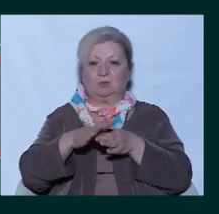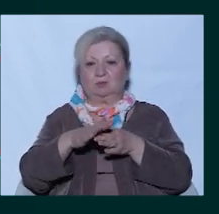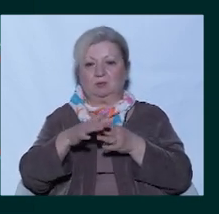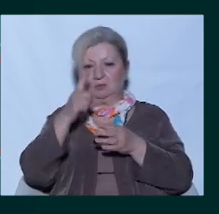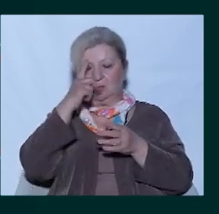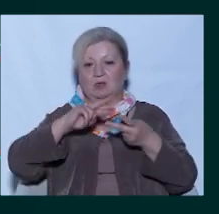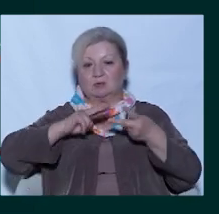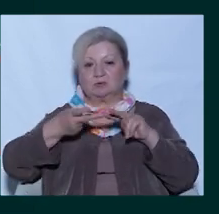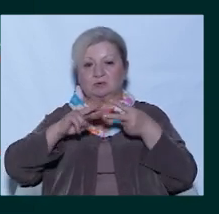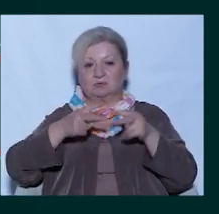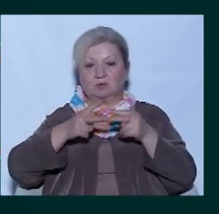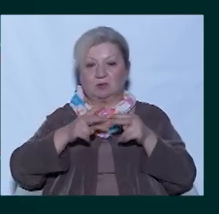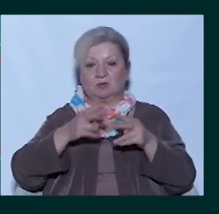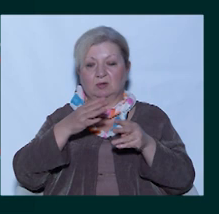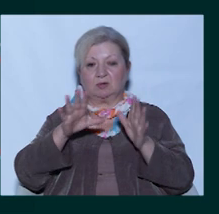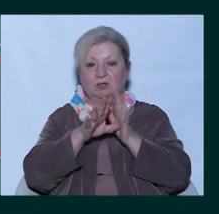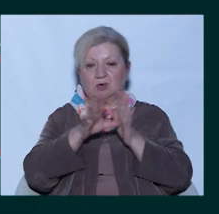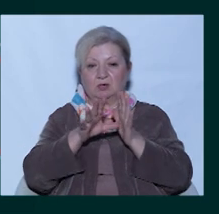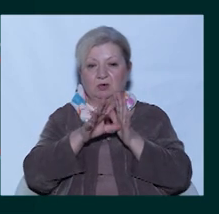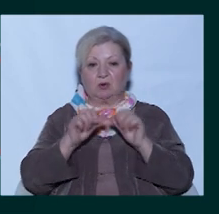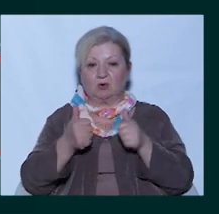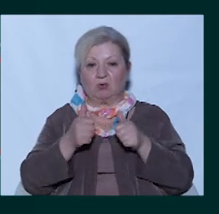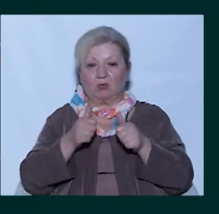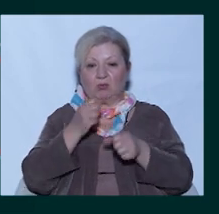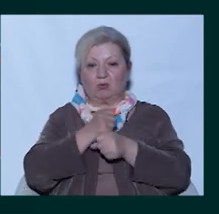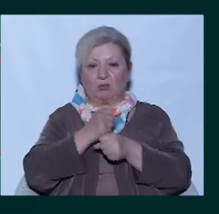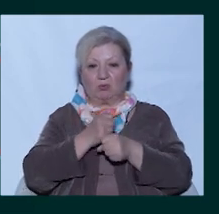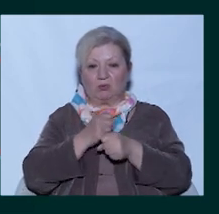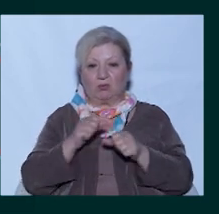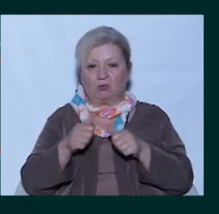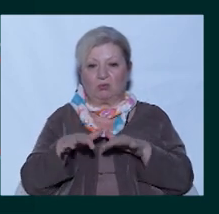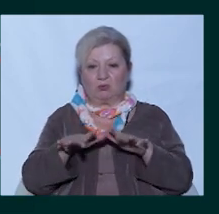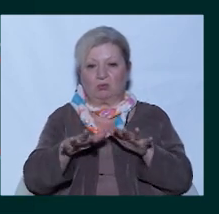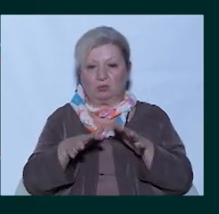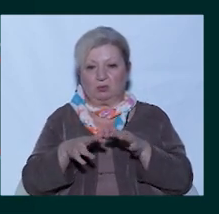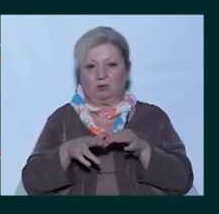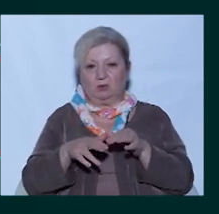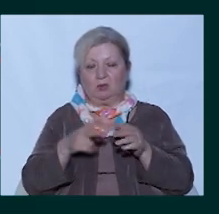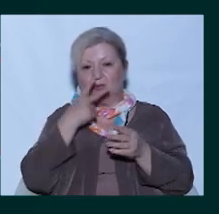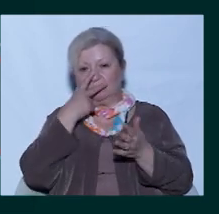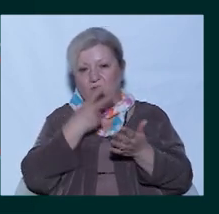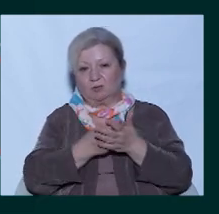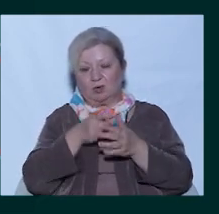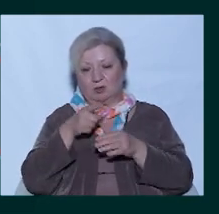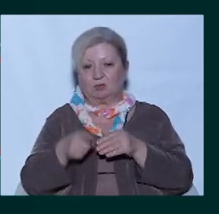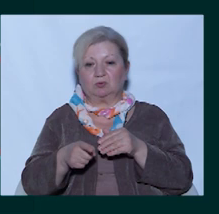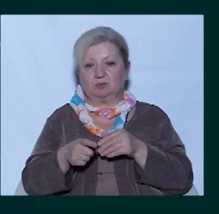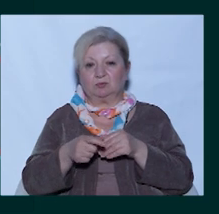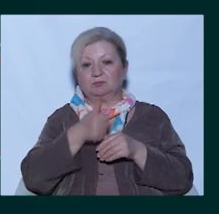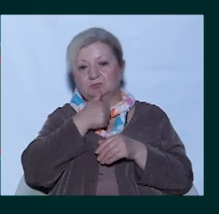რაოდენობას. ცვლადი დენის დროს როგორ მოვიქცეთ? რანაირად მოვიქცეთ? აი ნახოთ ასეთი ხერხი